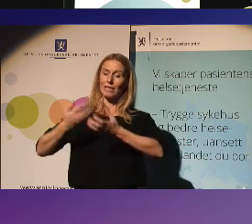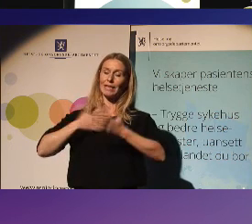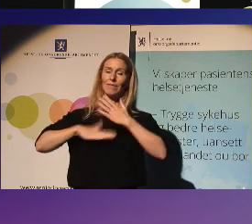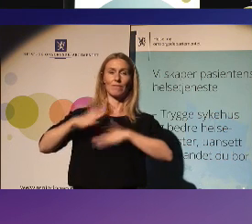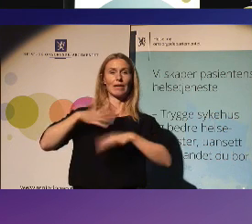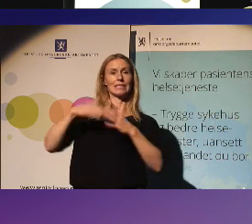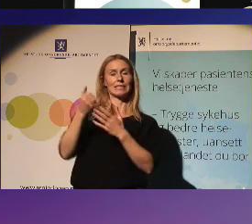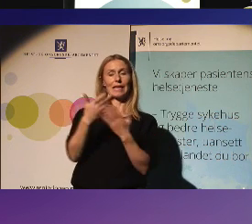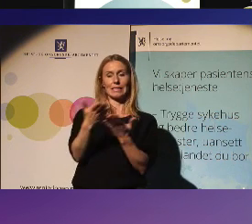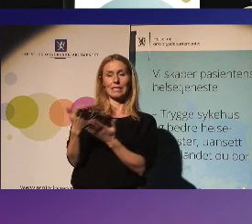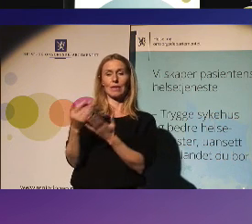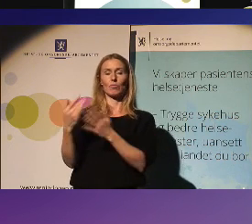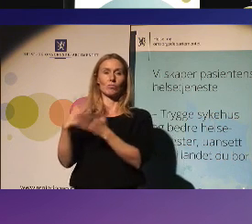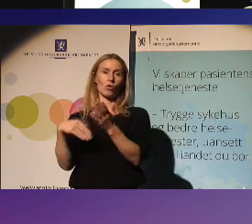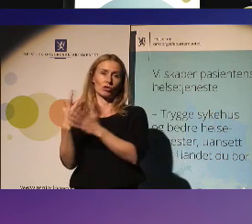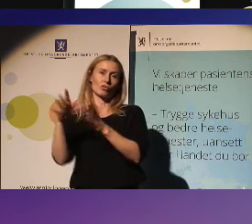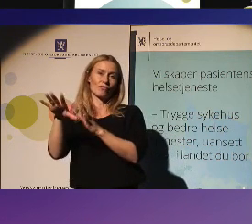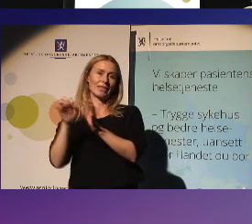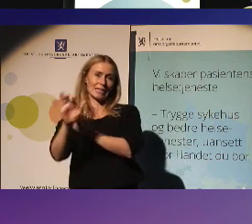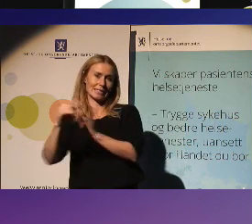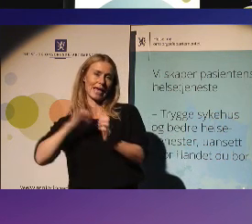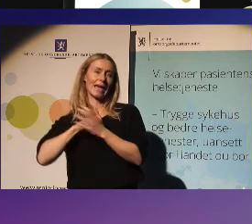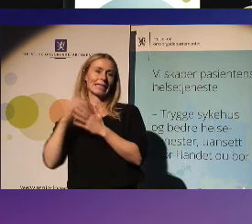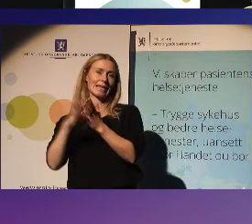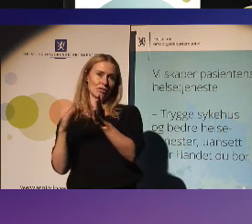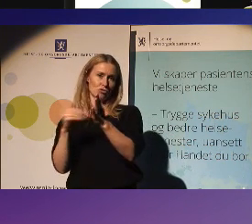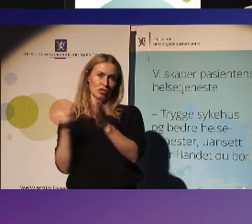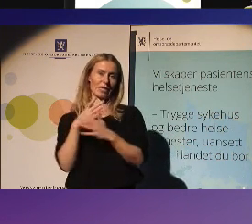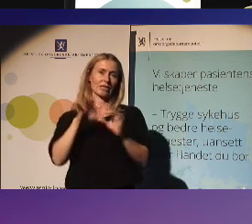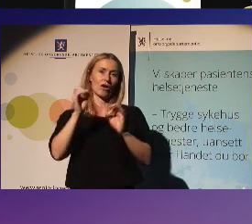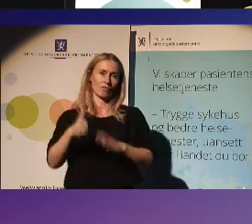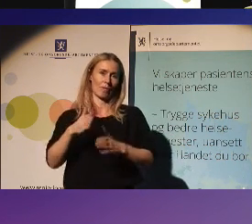velferdstjenester på. Takk for oppmerksomheten.